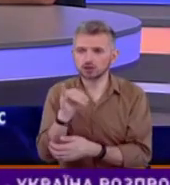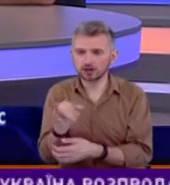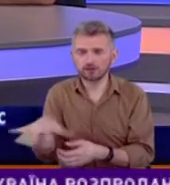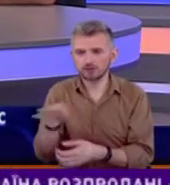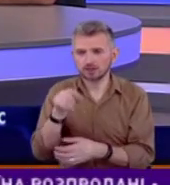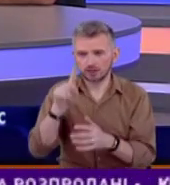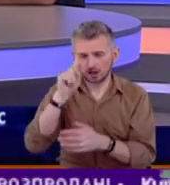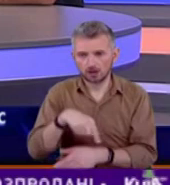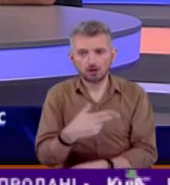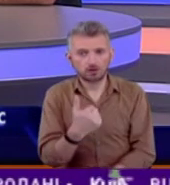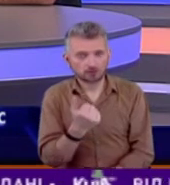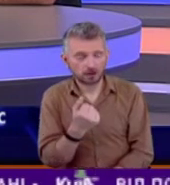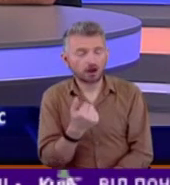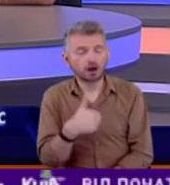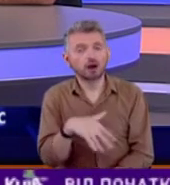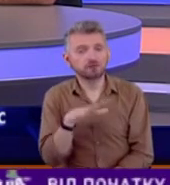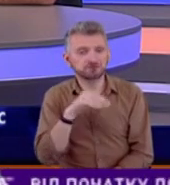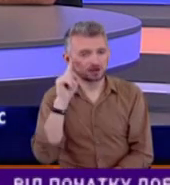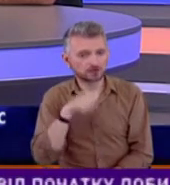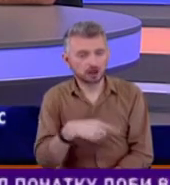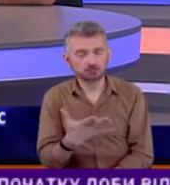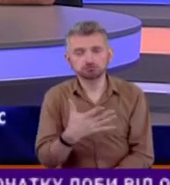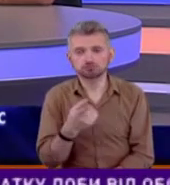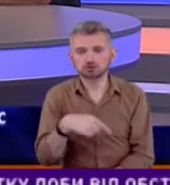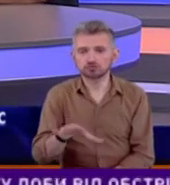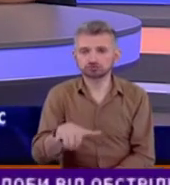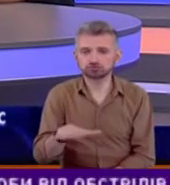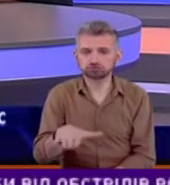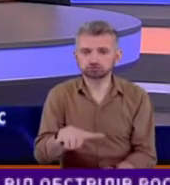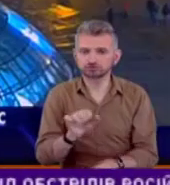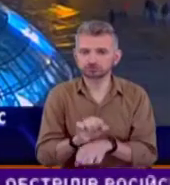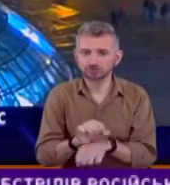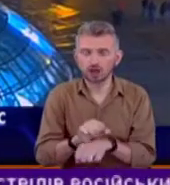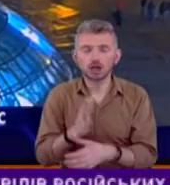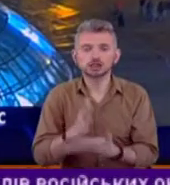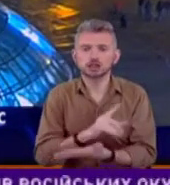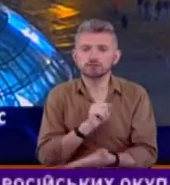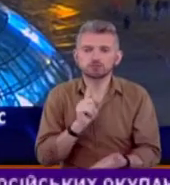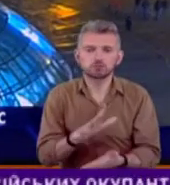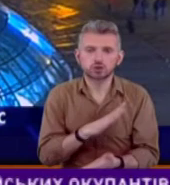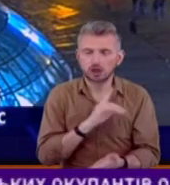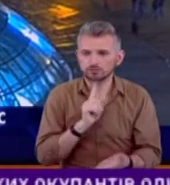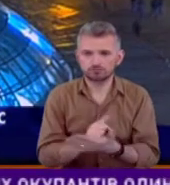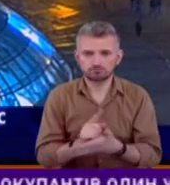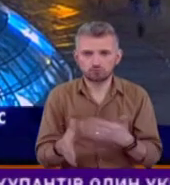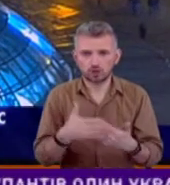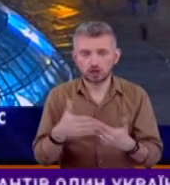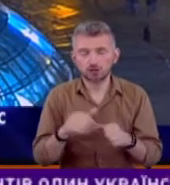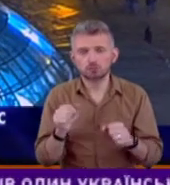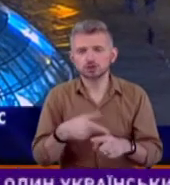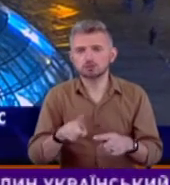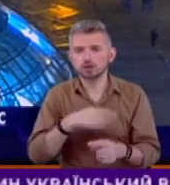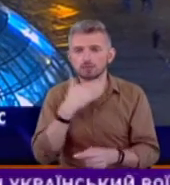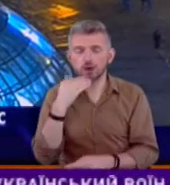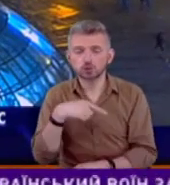знали, а Кіпцю, гоп, і всі знижували швидкість. Шановні, тому що є невідворотність покарання, була невідворотність покарання. Ну, насправді можна про це